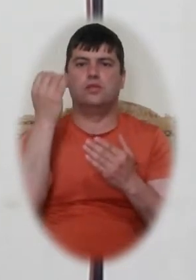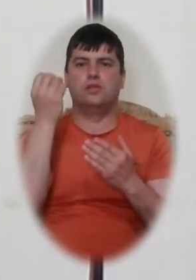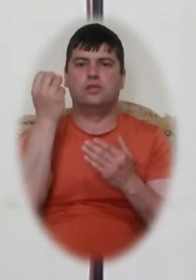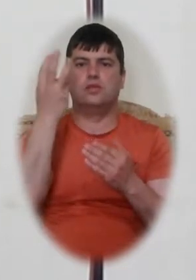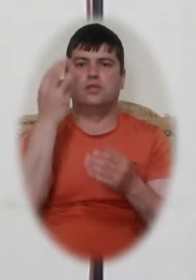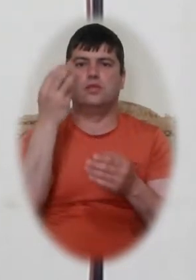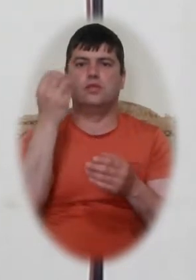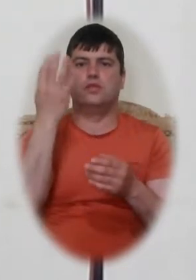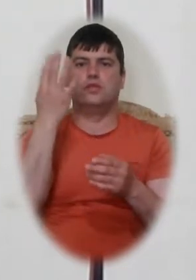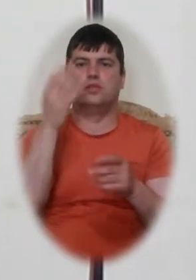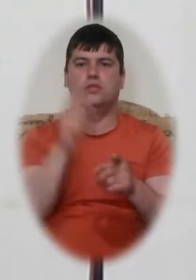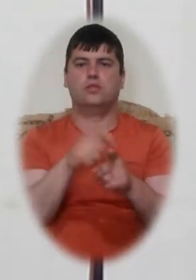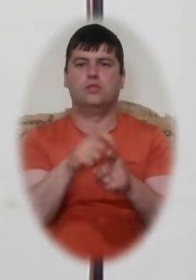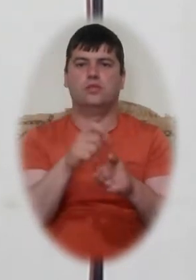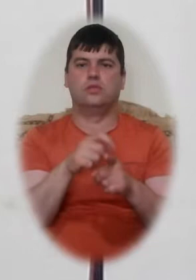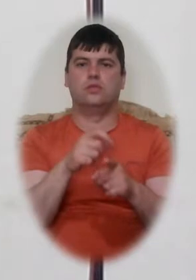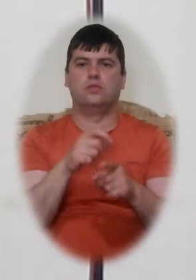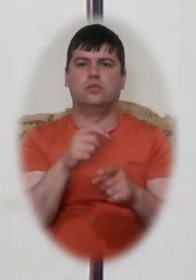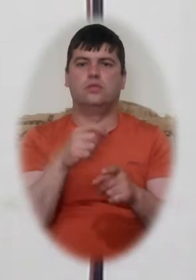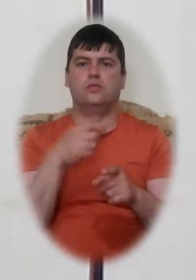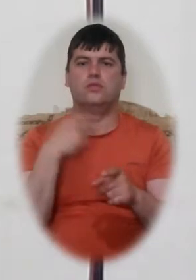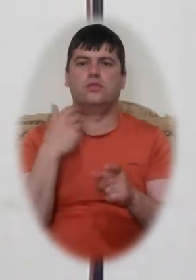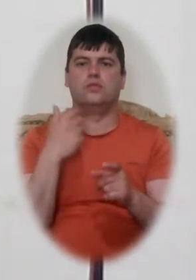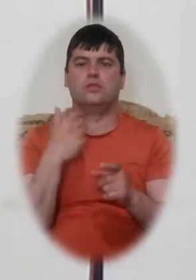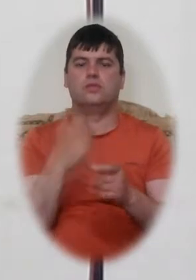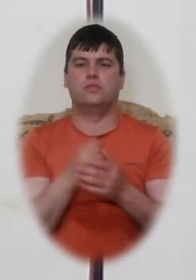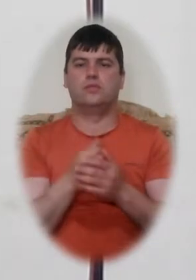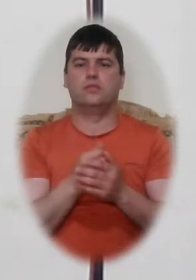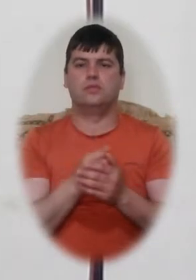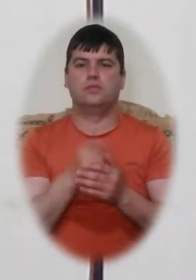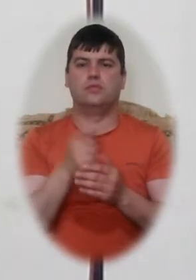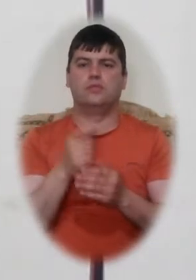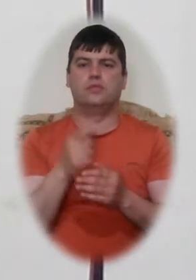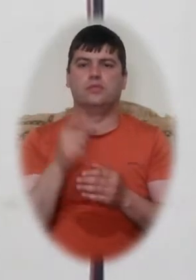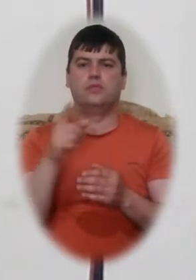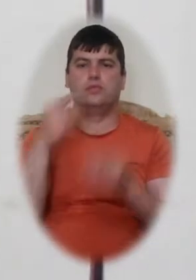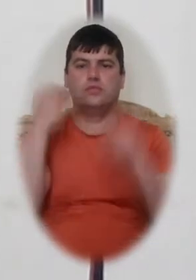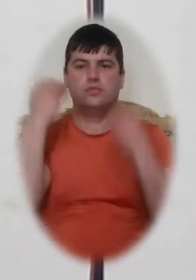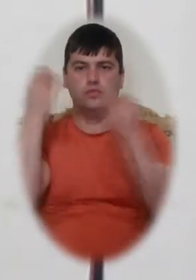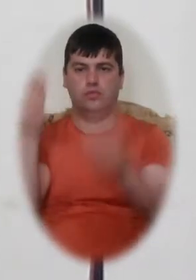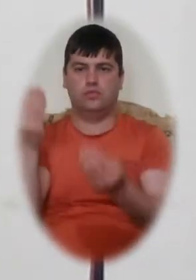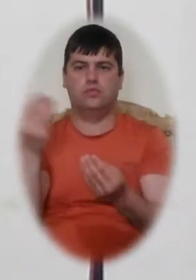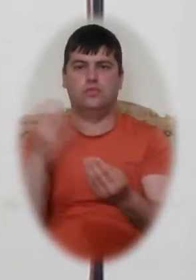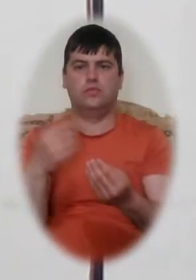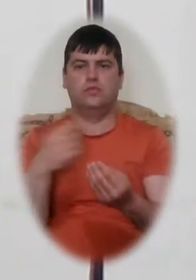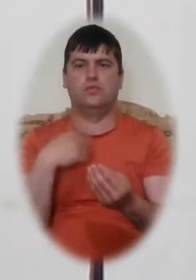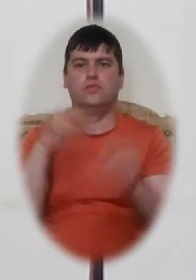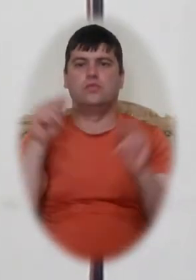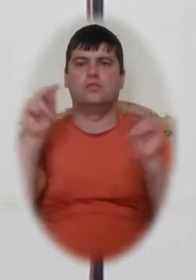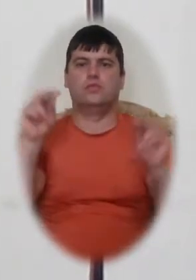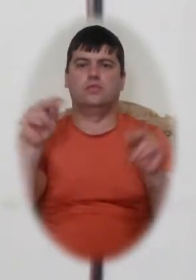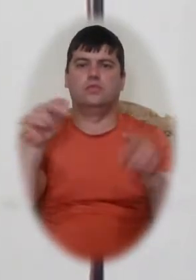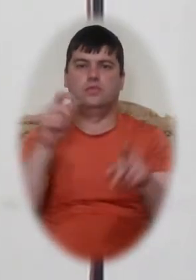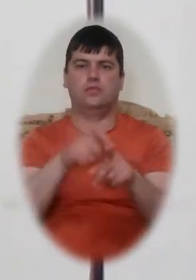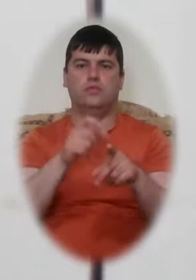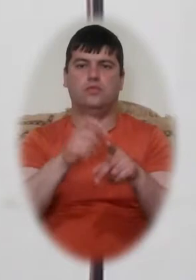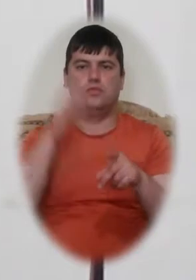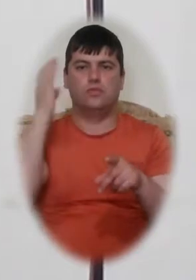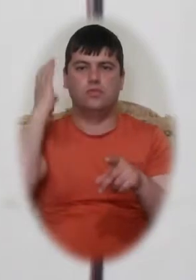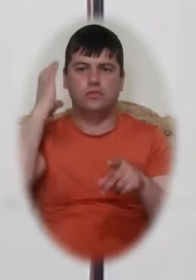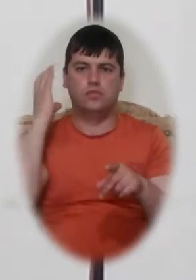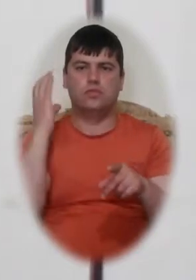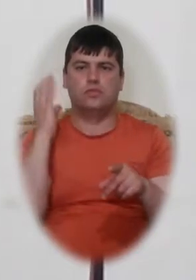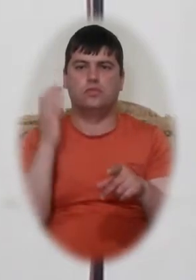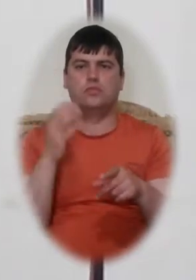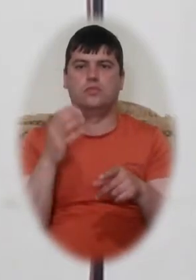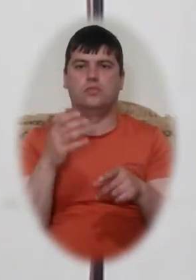պես է գրված, որ նրանում երդուք հուսացիկ, եվ որ ճշվադության խոսքը լսեցիկ,